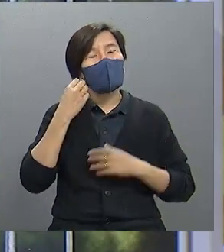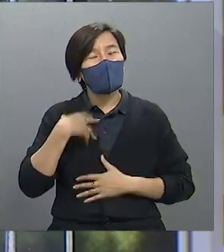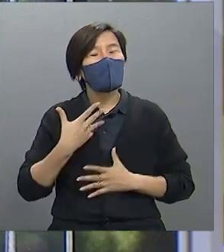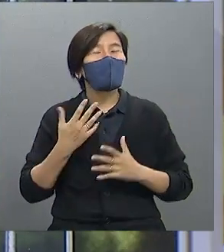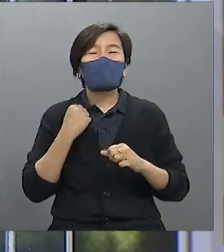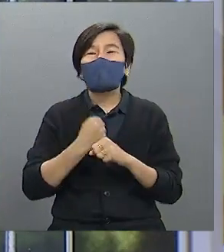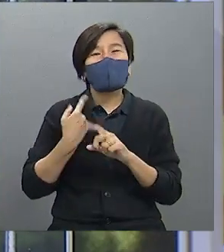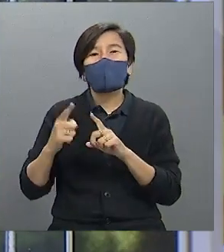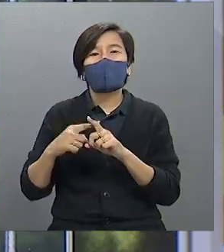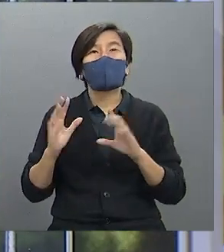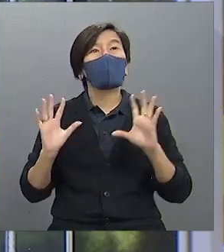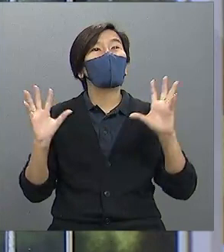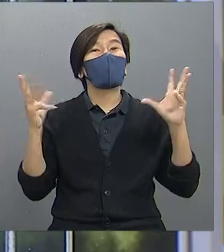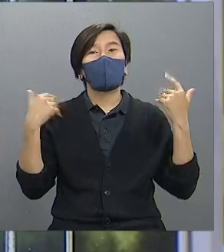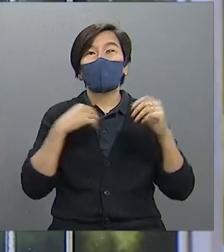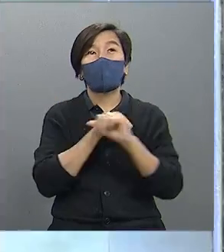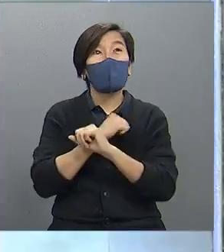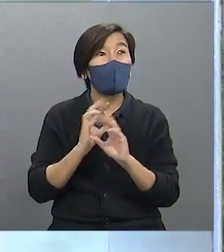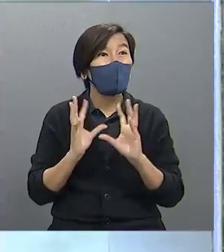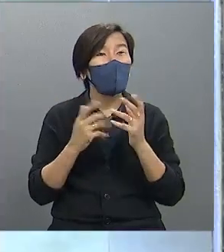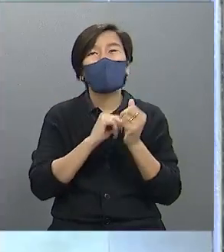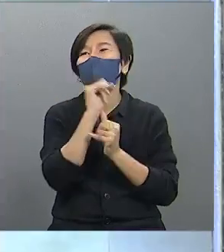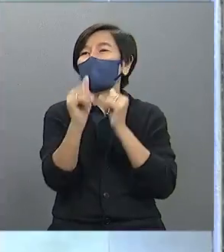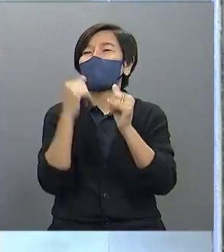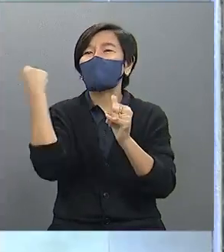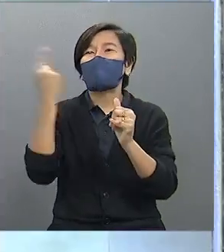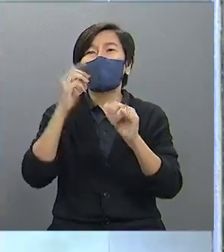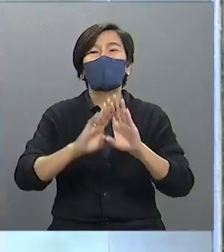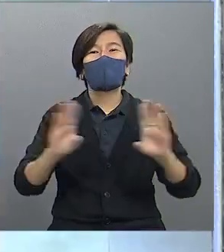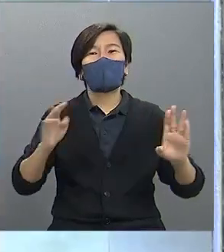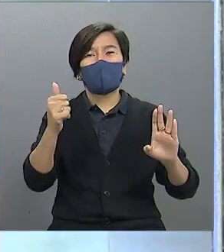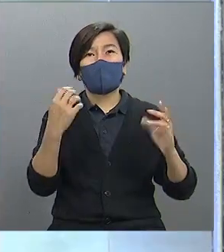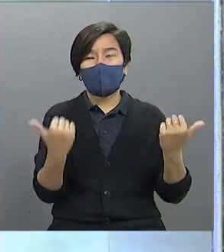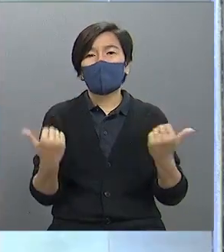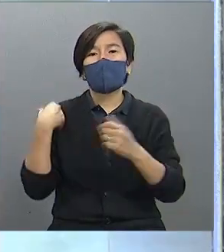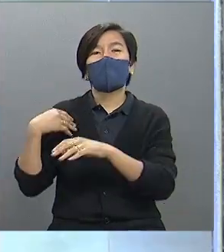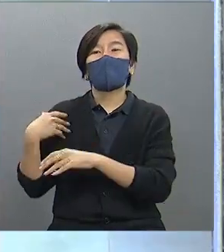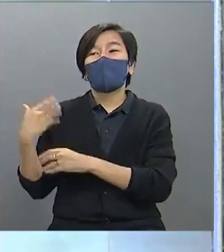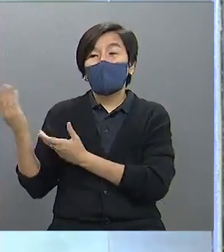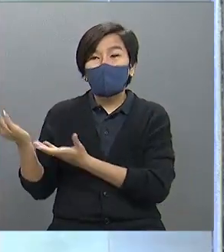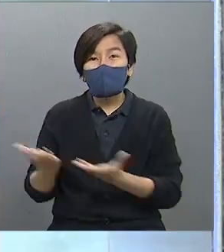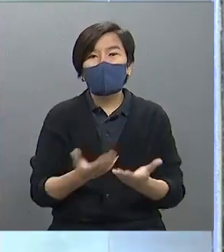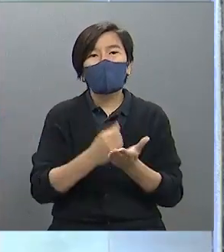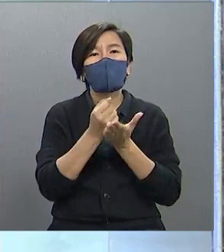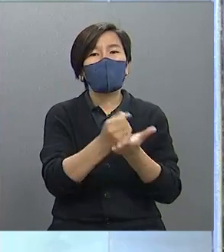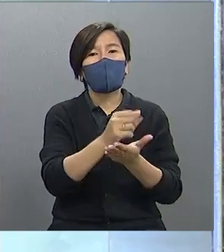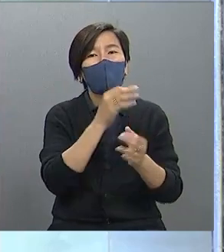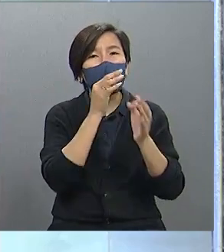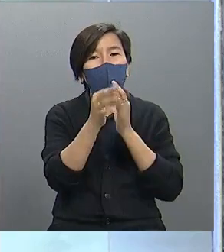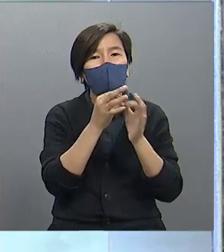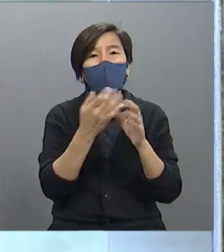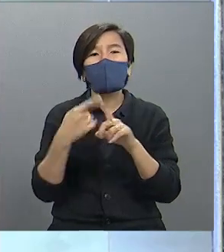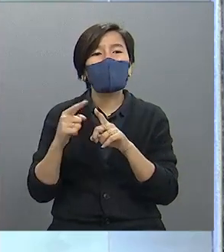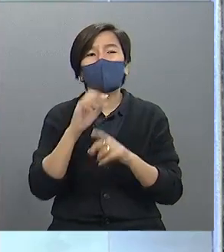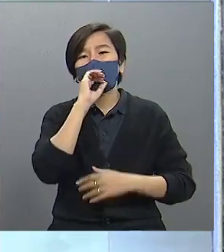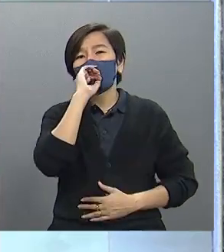มจะได้ระวังรเทารู้ทันครั ก็อยทได้ bibliotเข้ไปก็อย่าเพไปวิ สิ่แร่